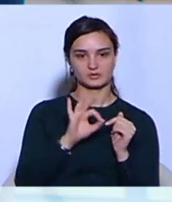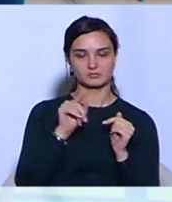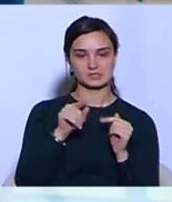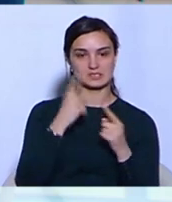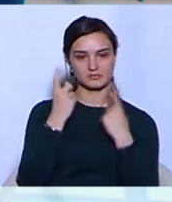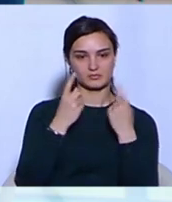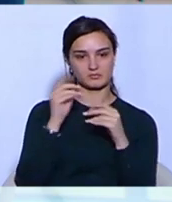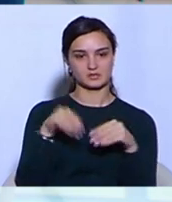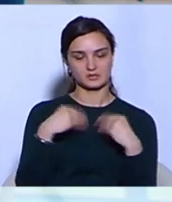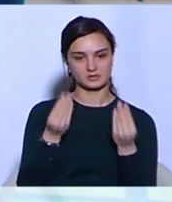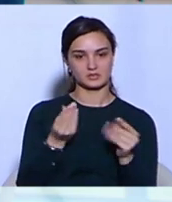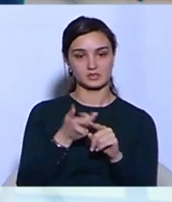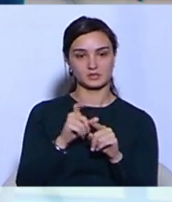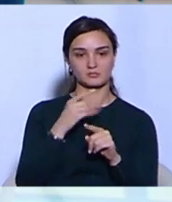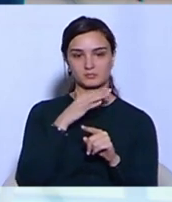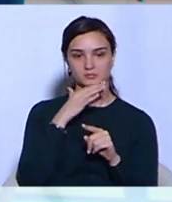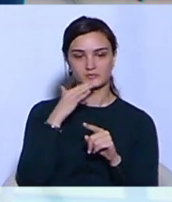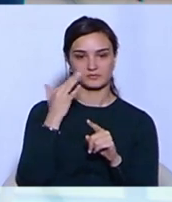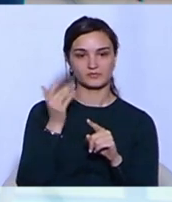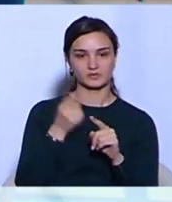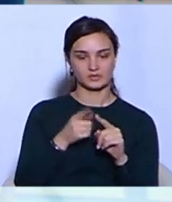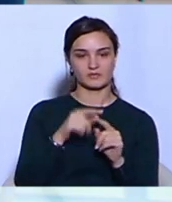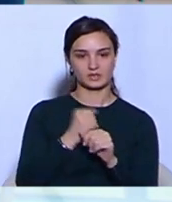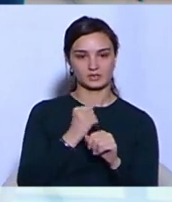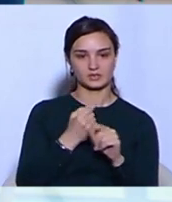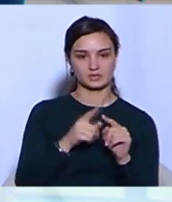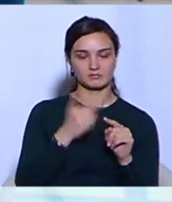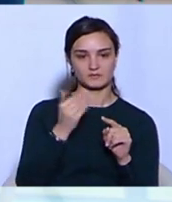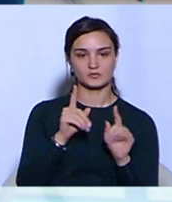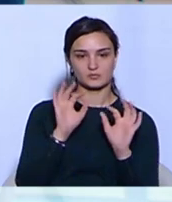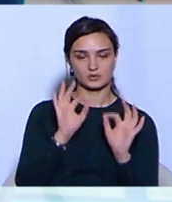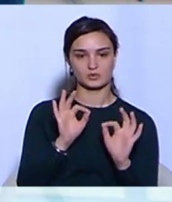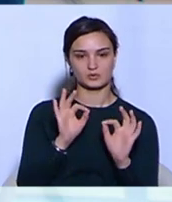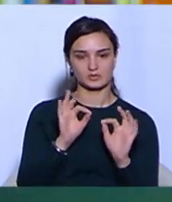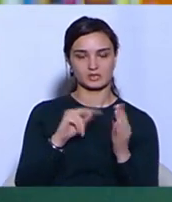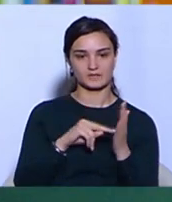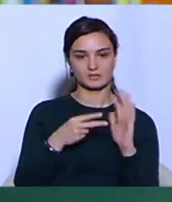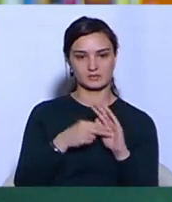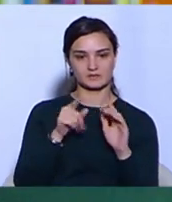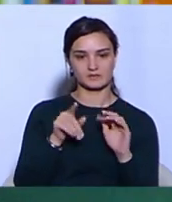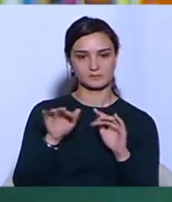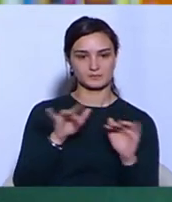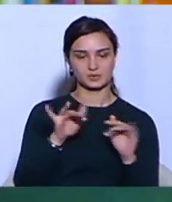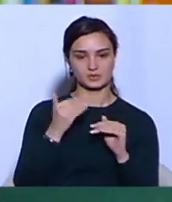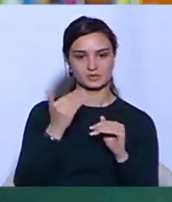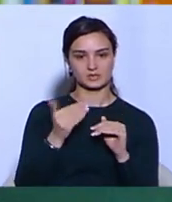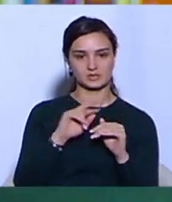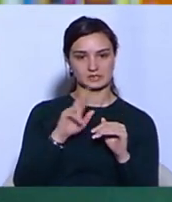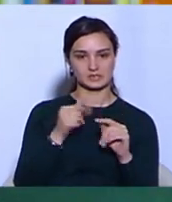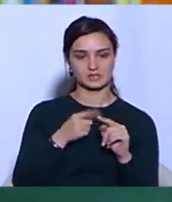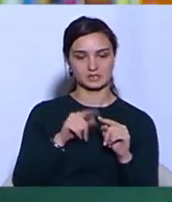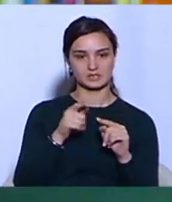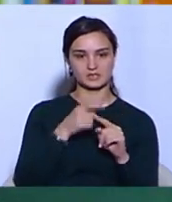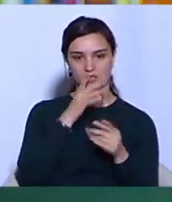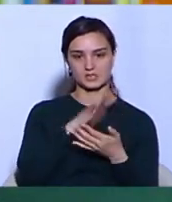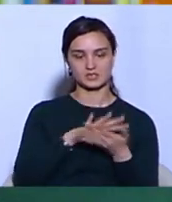მივაწოდოთ ეს ინფორმაცია და ჩვენ ძალიან ბევრი ვიმუშავეთ იმისათვის, რომ სწორად დაგვეგეგმა ეს პროცესი. Da ეს